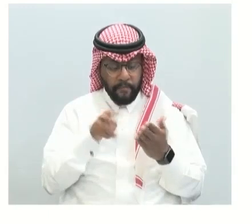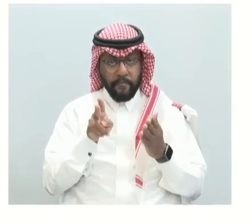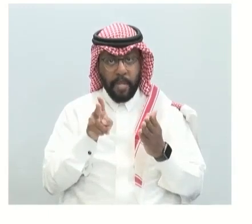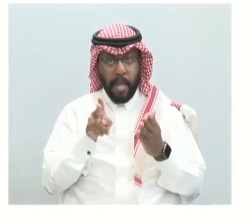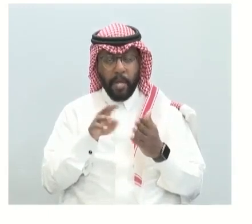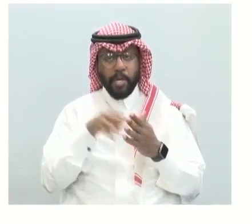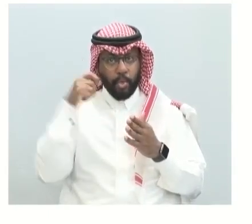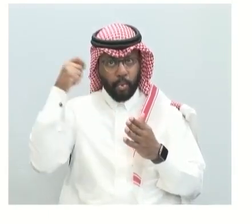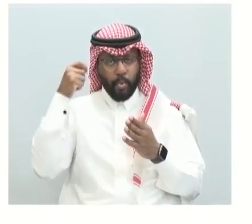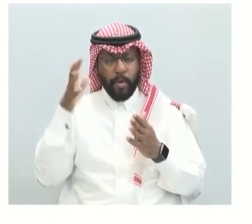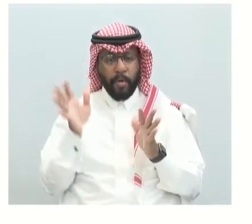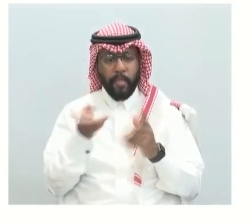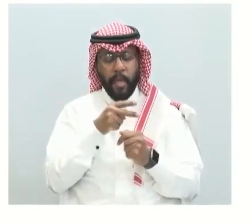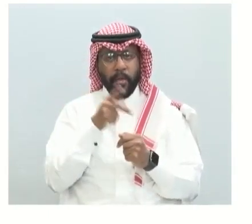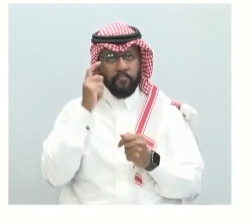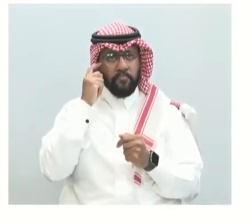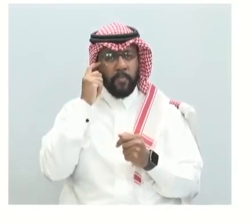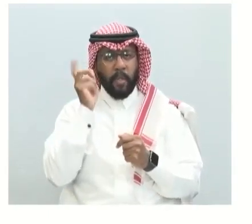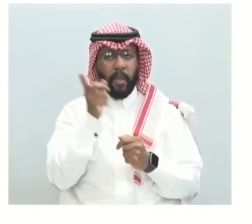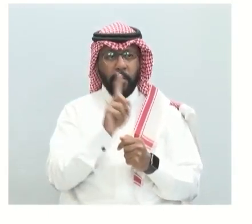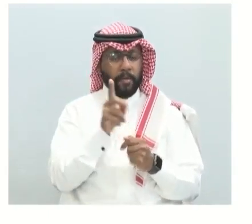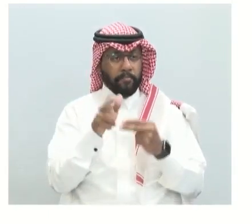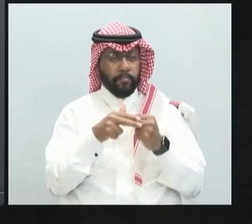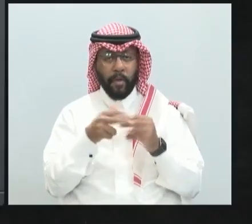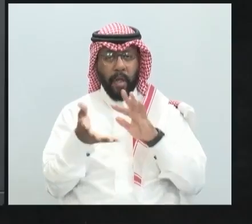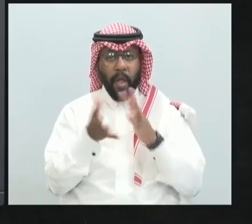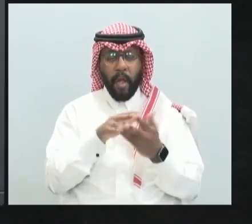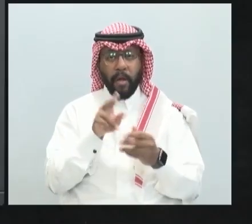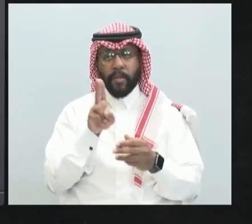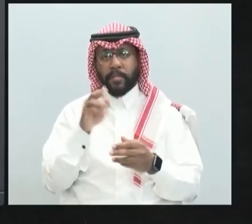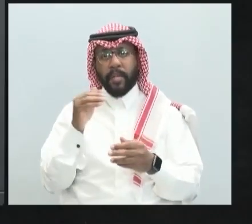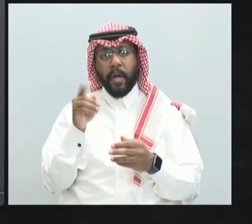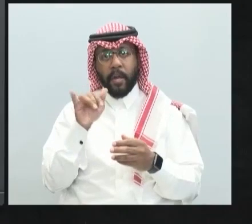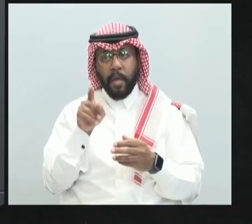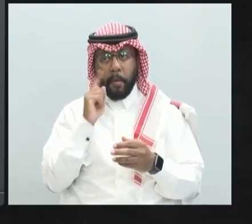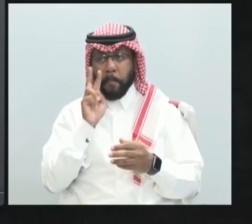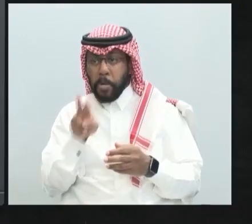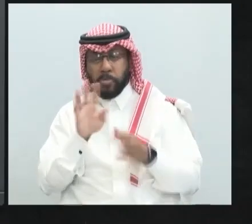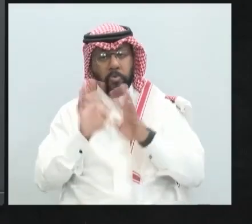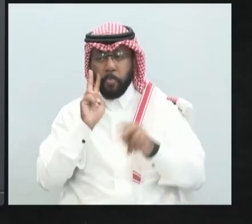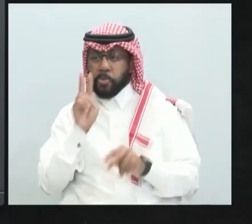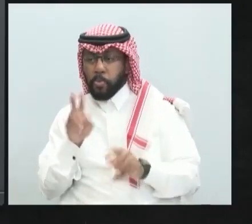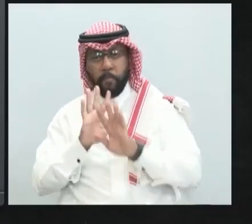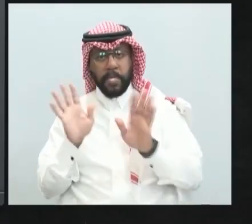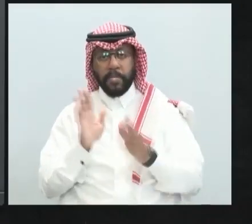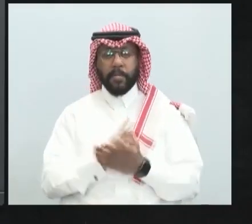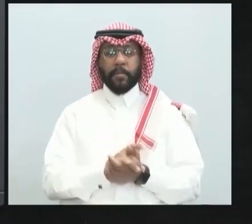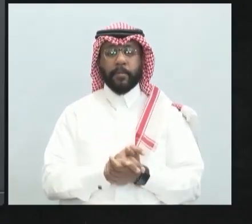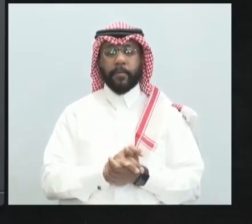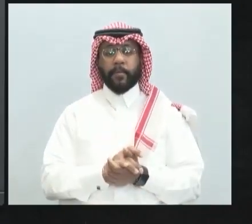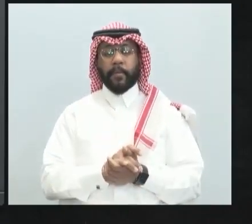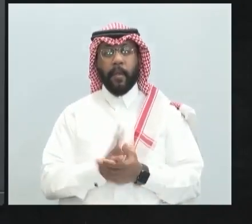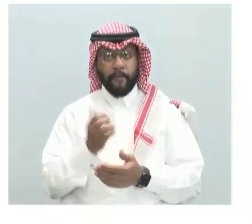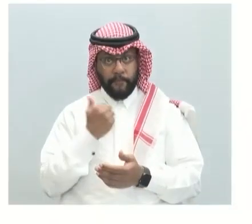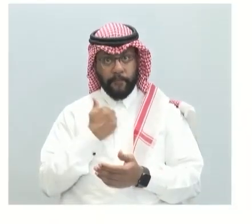المجلدات فيستطيع منحه امكانيه التحرير او ان يكون فقط مشاهد للمجلد او الملف هل توجد